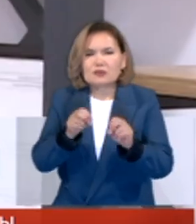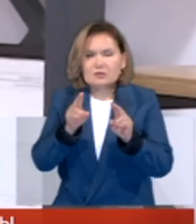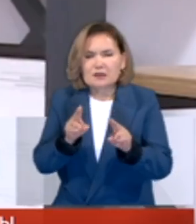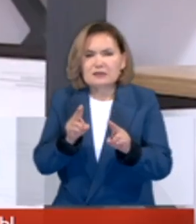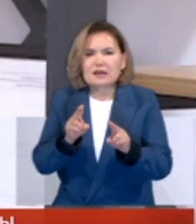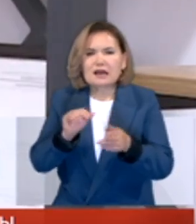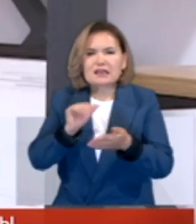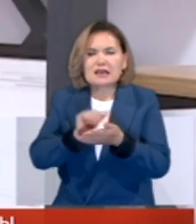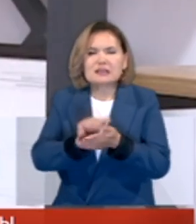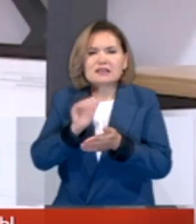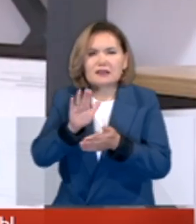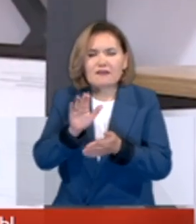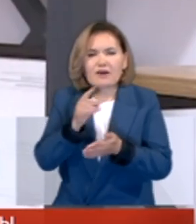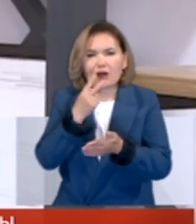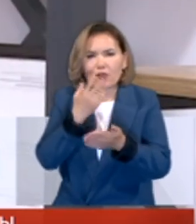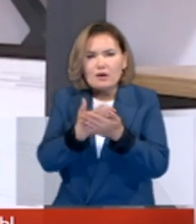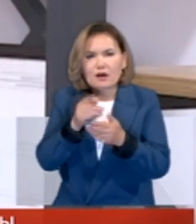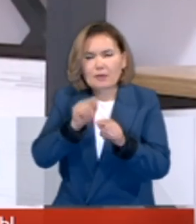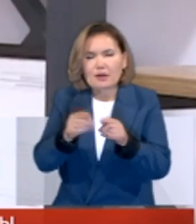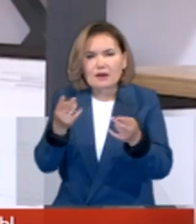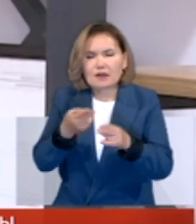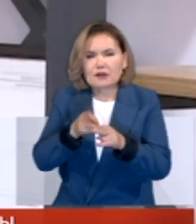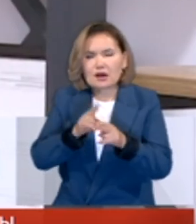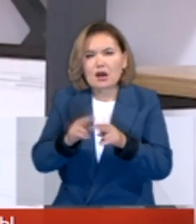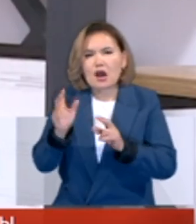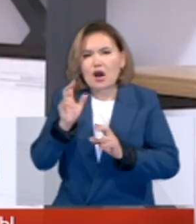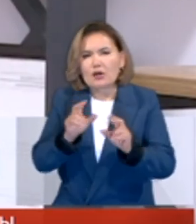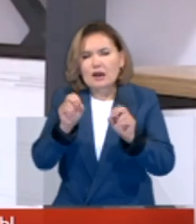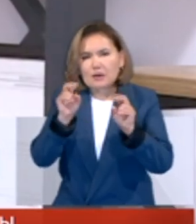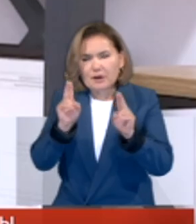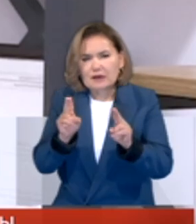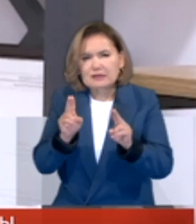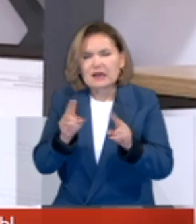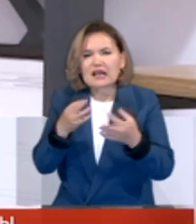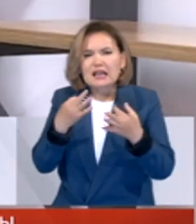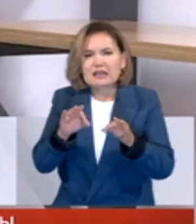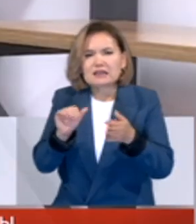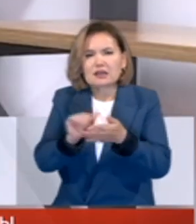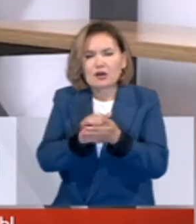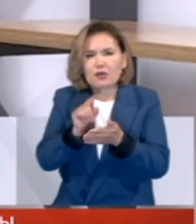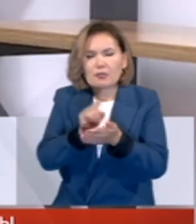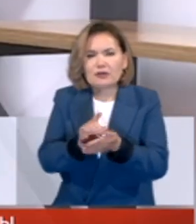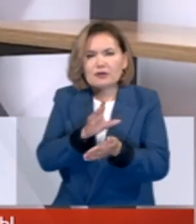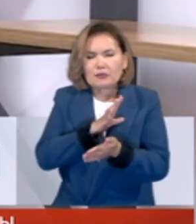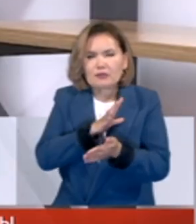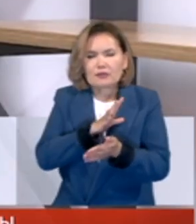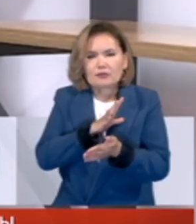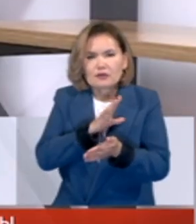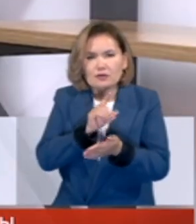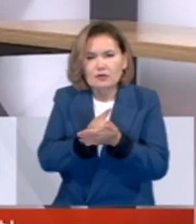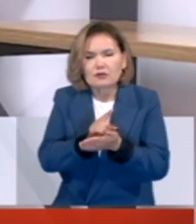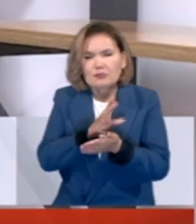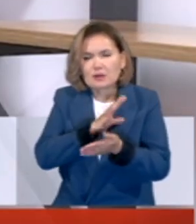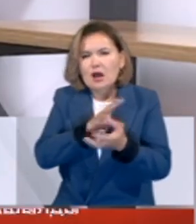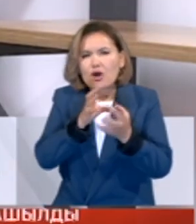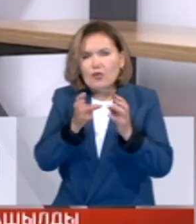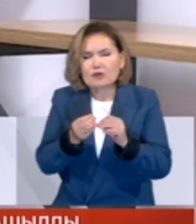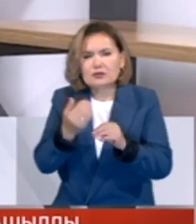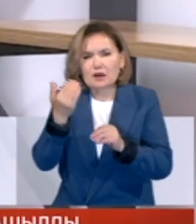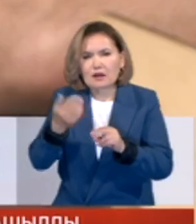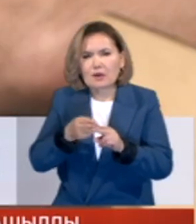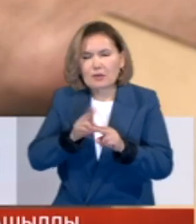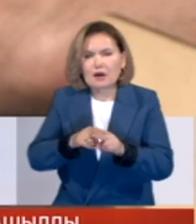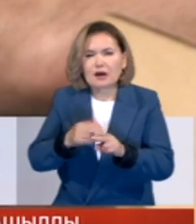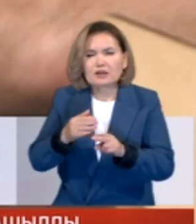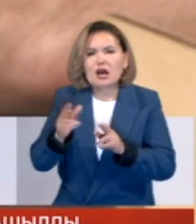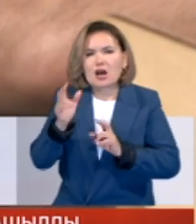куәлік. Екіншісі, оқытып атса, ол оқу органының арнайы лицензиясы болу керек. Егер бұның барлығы жақсы болып тұрса, ол компанияға